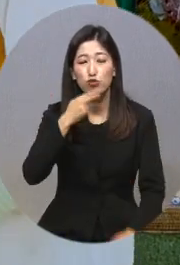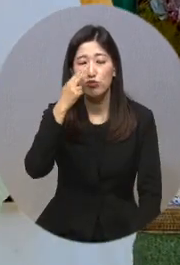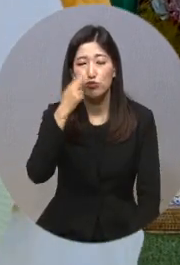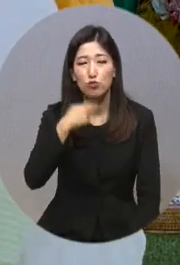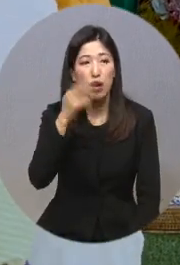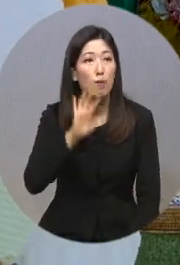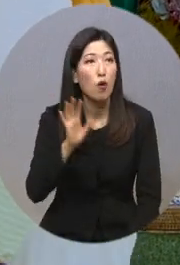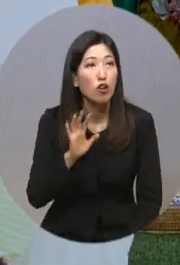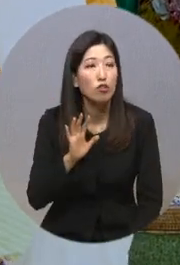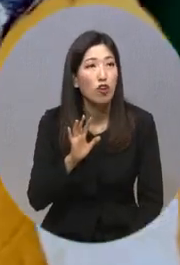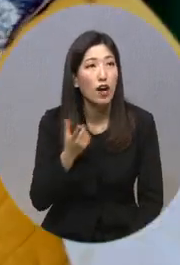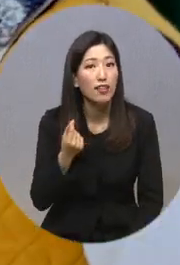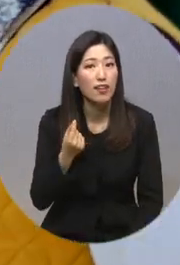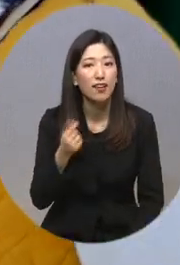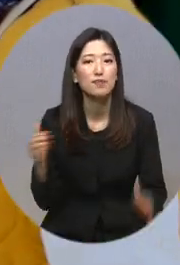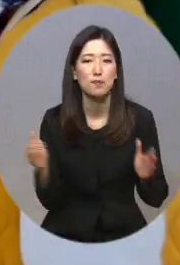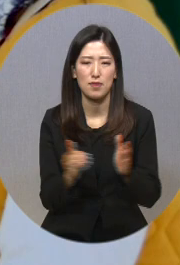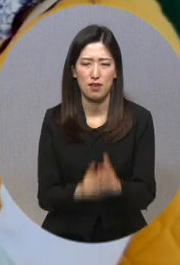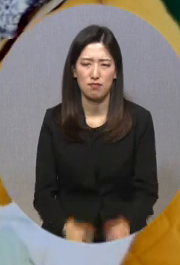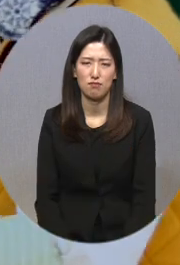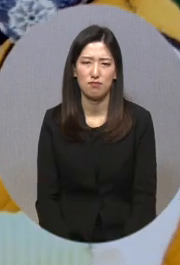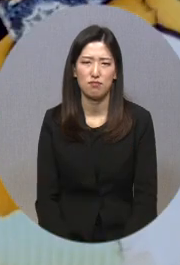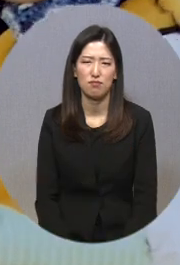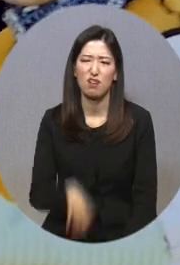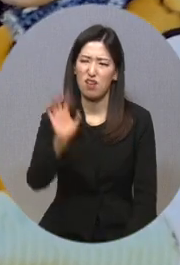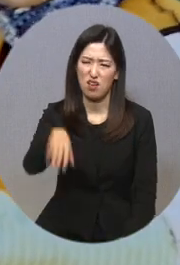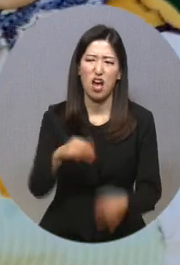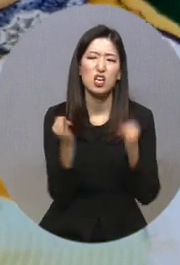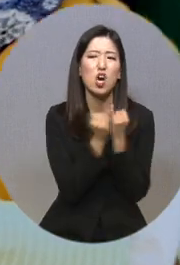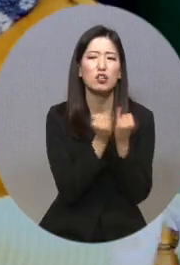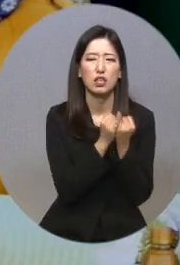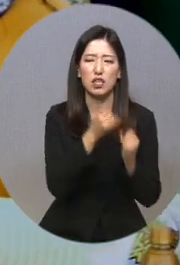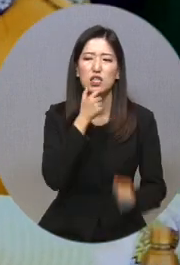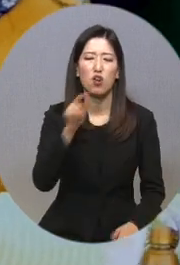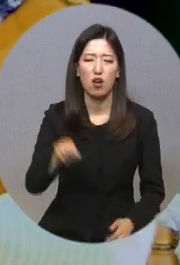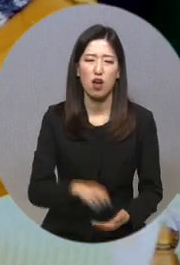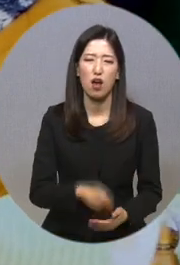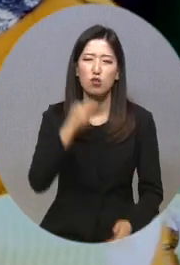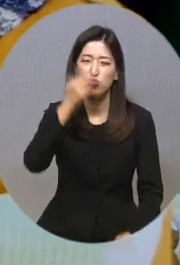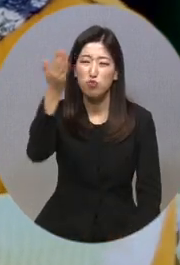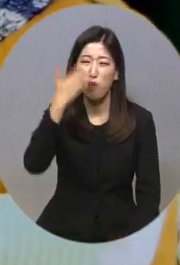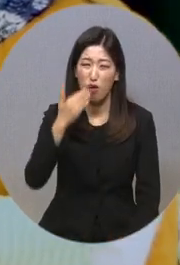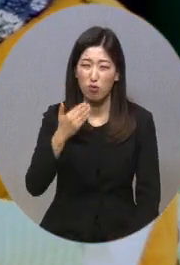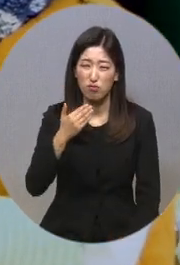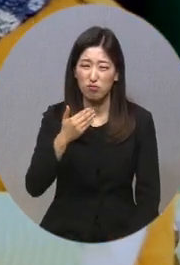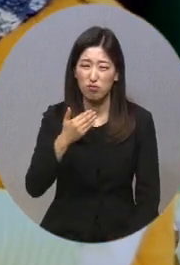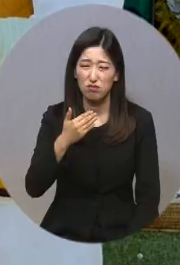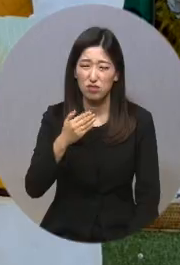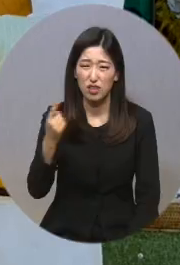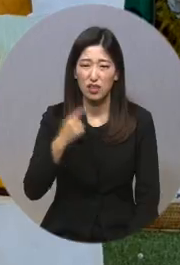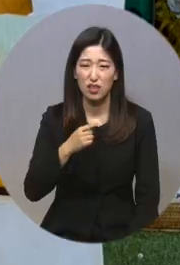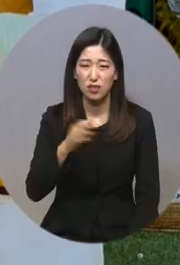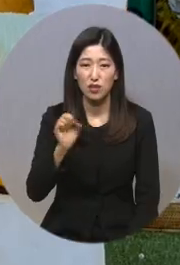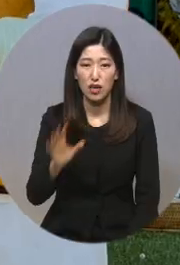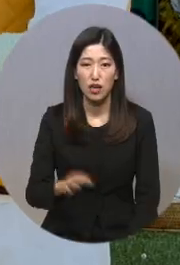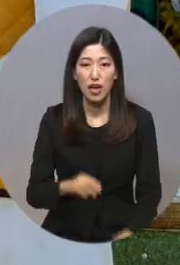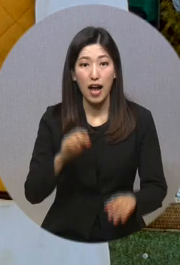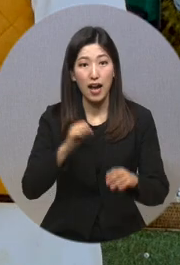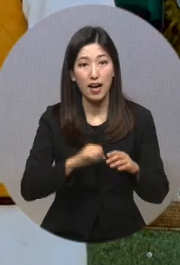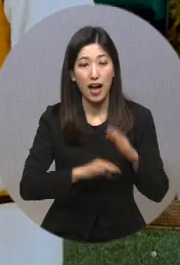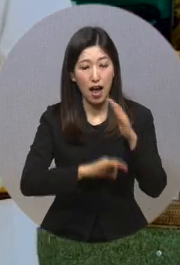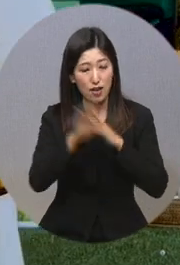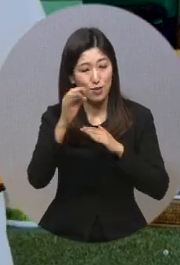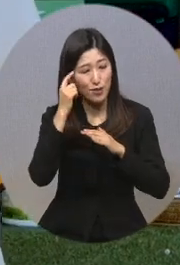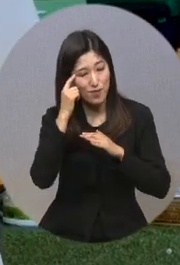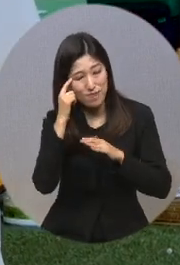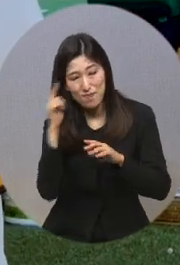뭐 거기까지 멈췄어. 아, 네. 여자들이 싫어해. 네. 아, 그럴까요? 술 먹고 안 좋아해. 아, 그러니까 아침에 일어나면 맨정신이